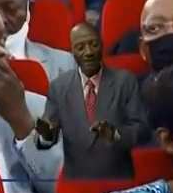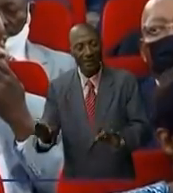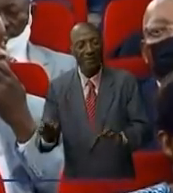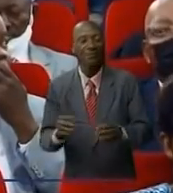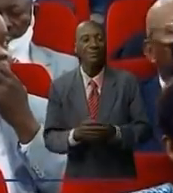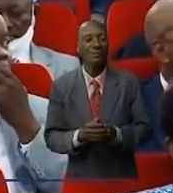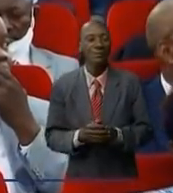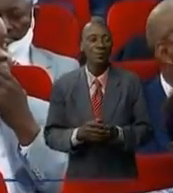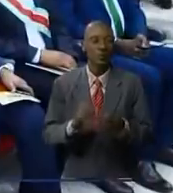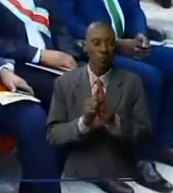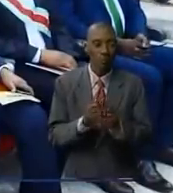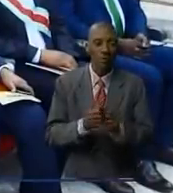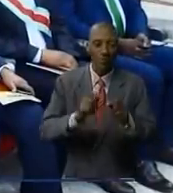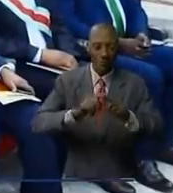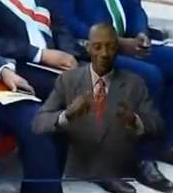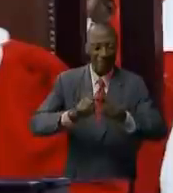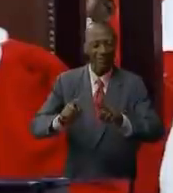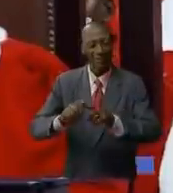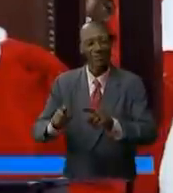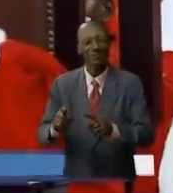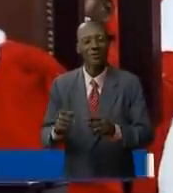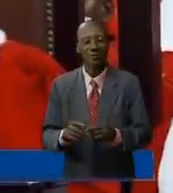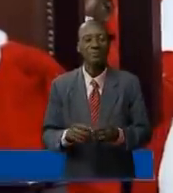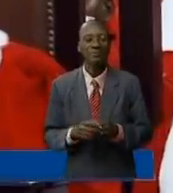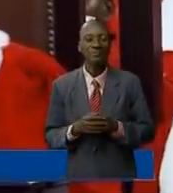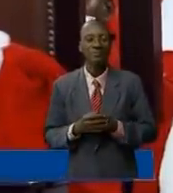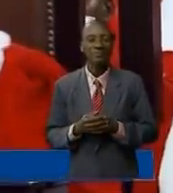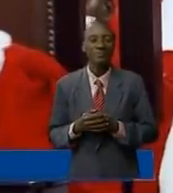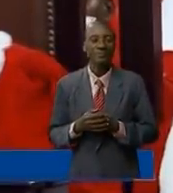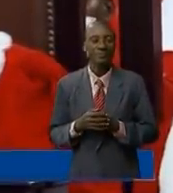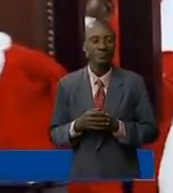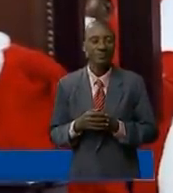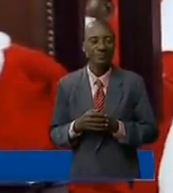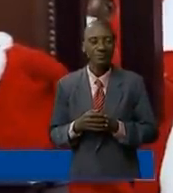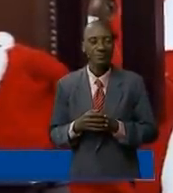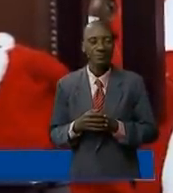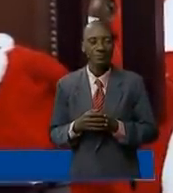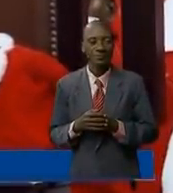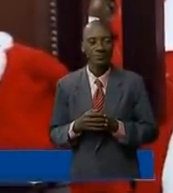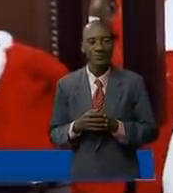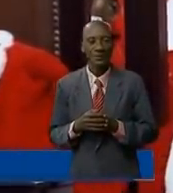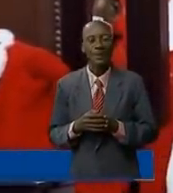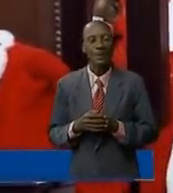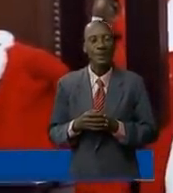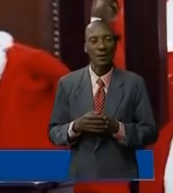du conservateur des titres immobiliers. En effet, toute personne